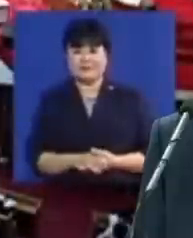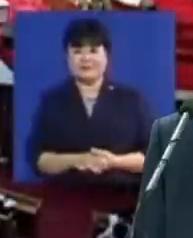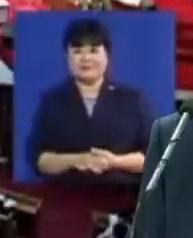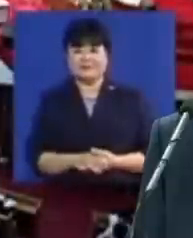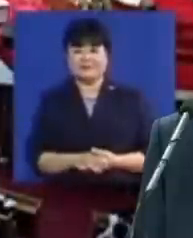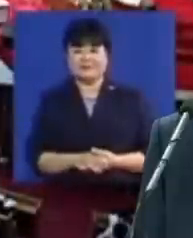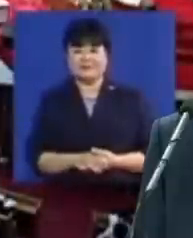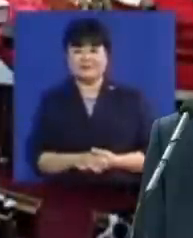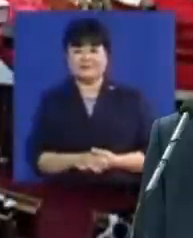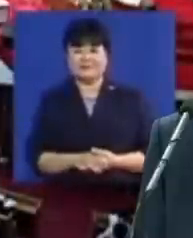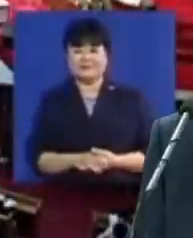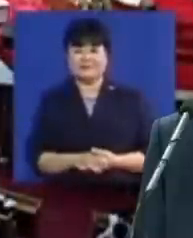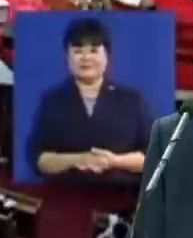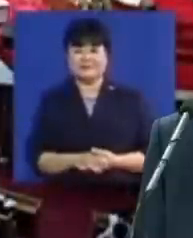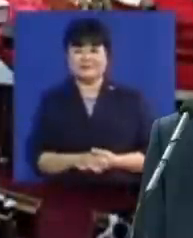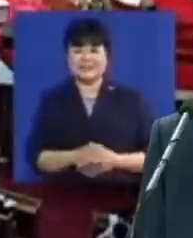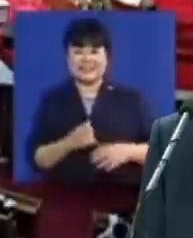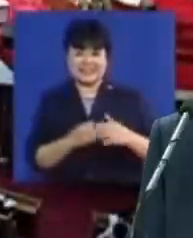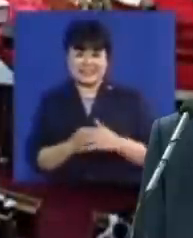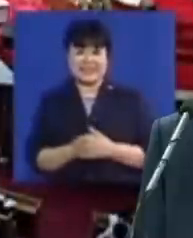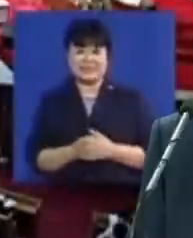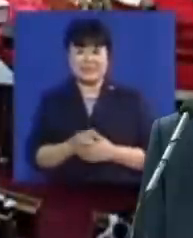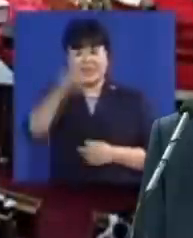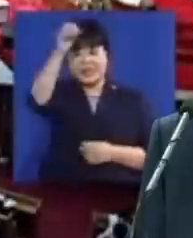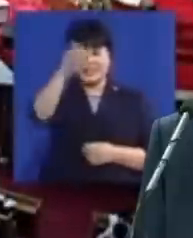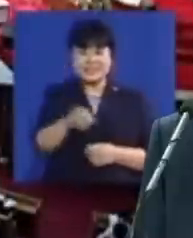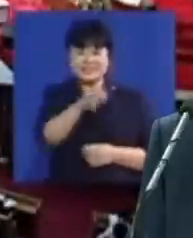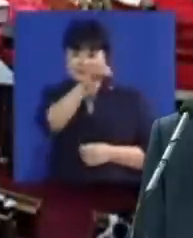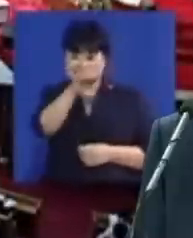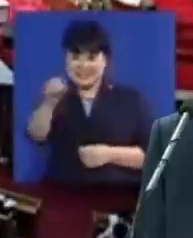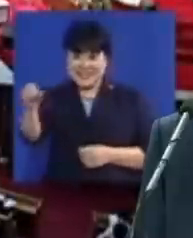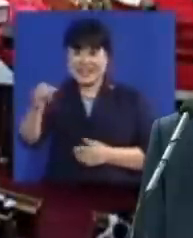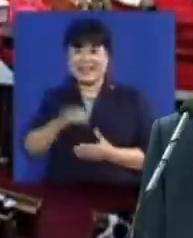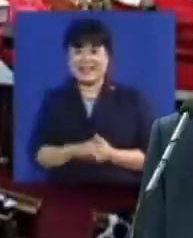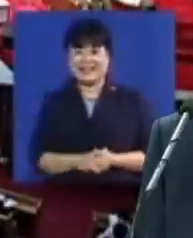것입니다. 그러므로 이 십자가의